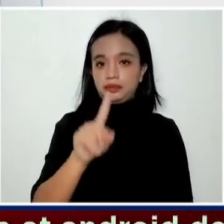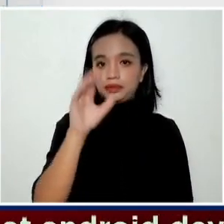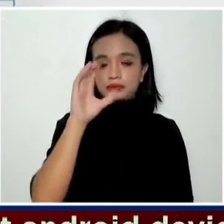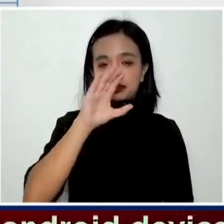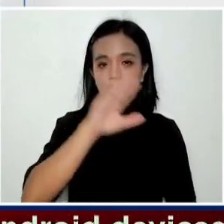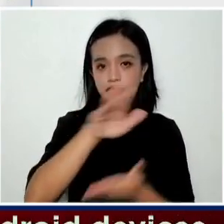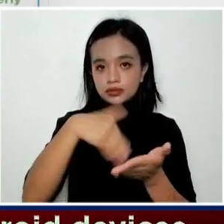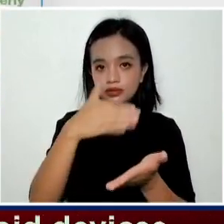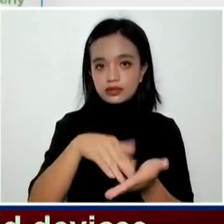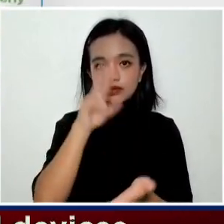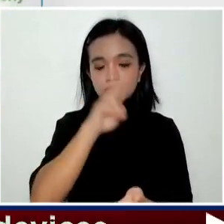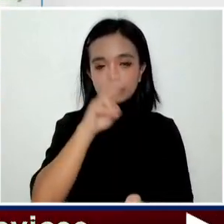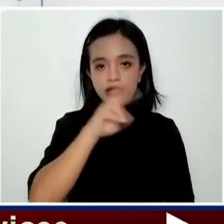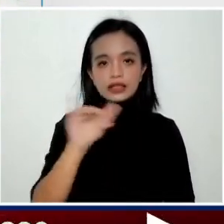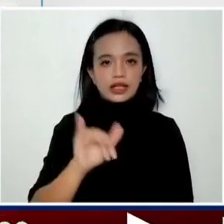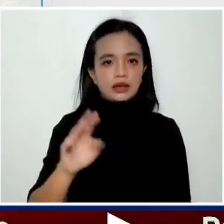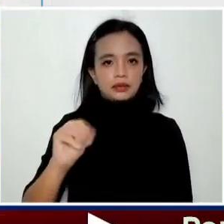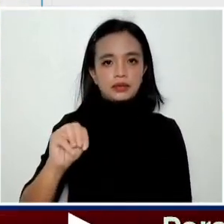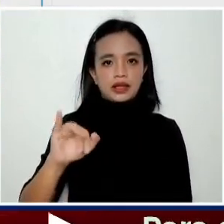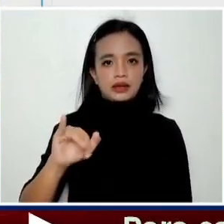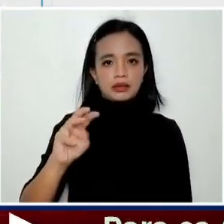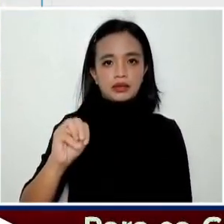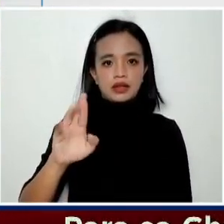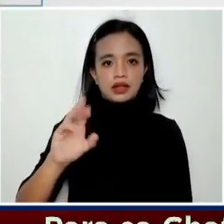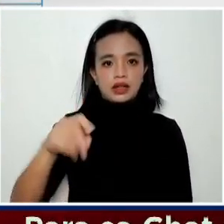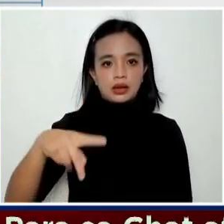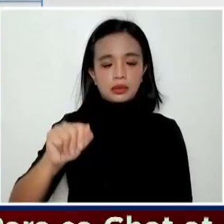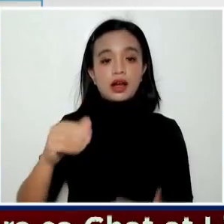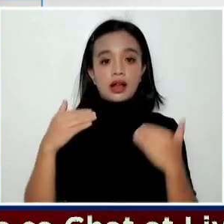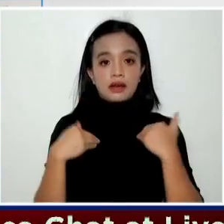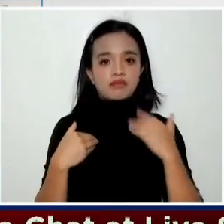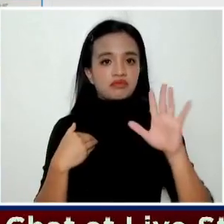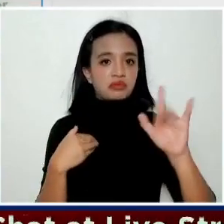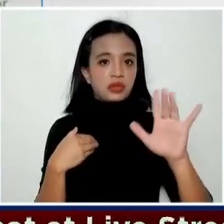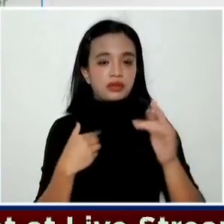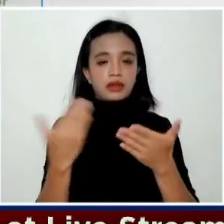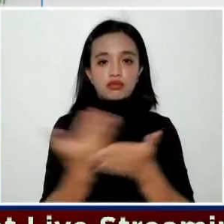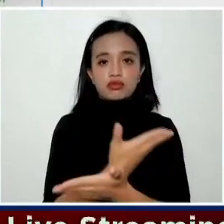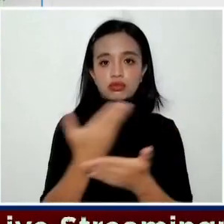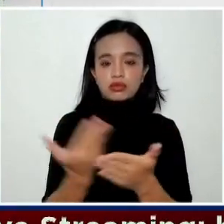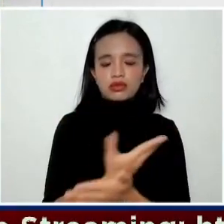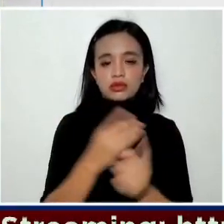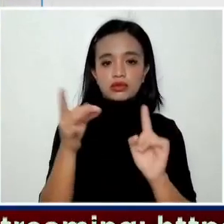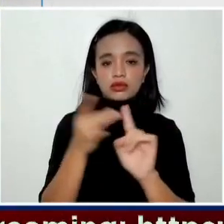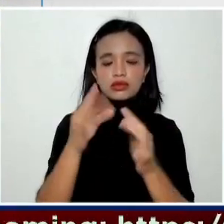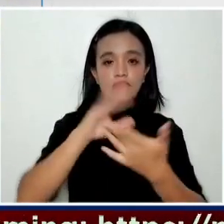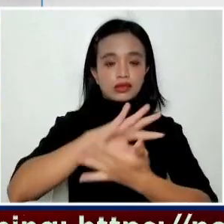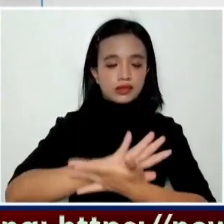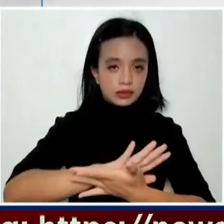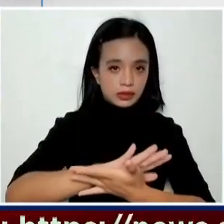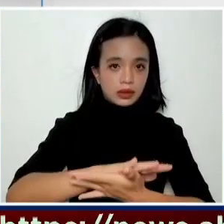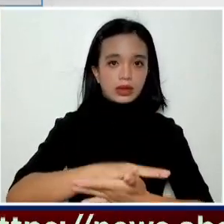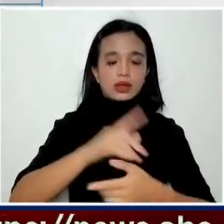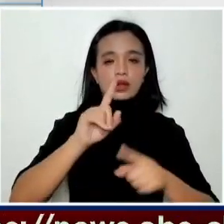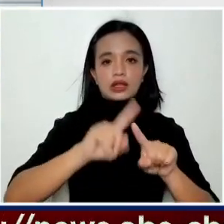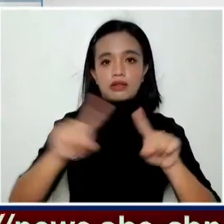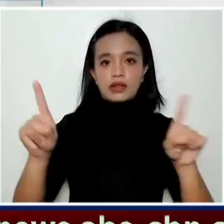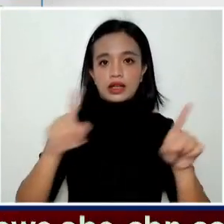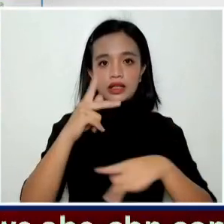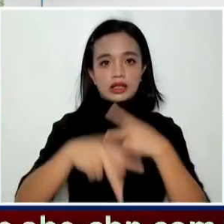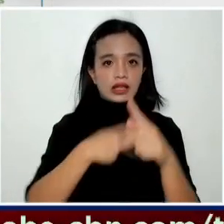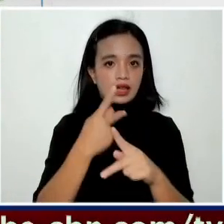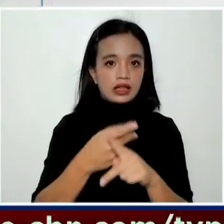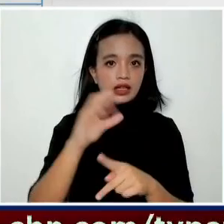Mimaropa. Bukod dito, may 25 ring bagong kaso ng XBB.1.5 na variant of